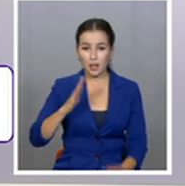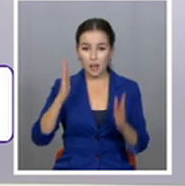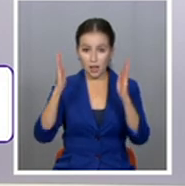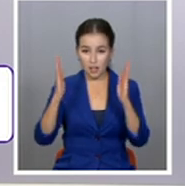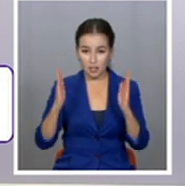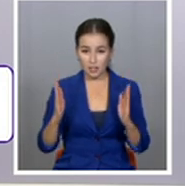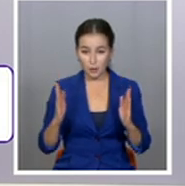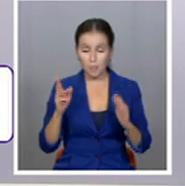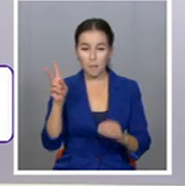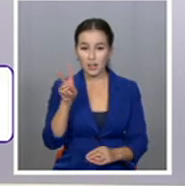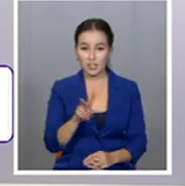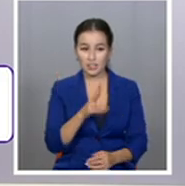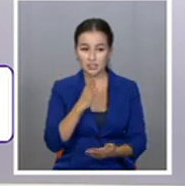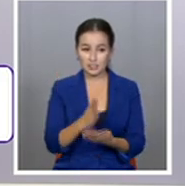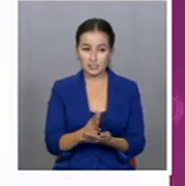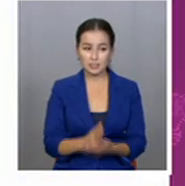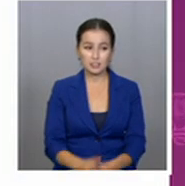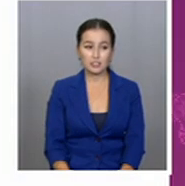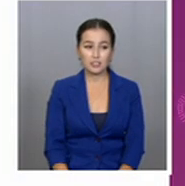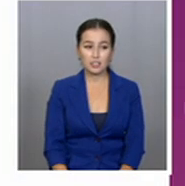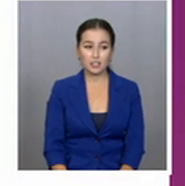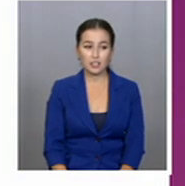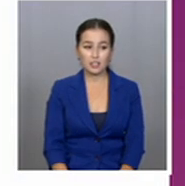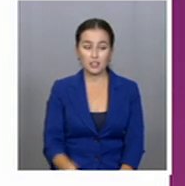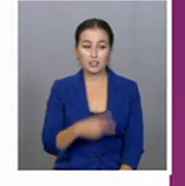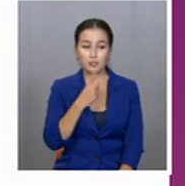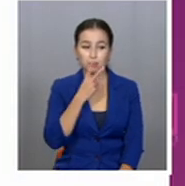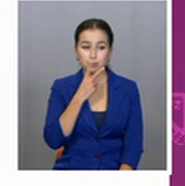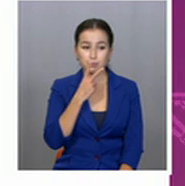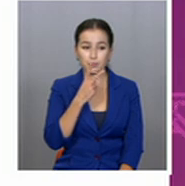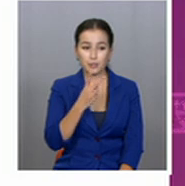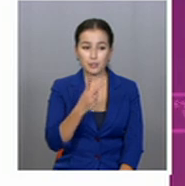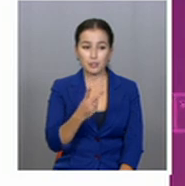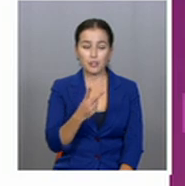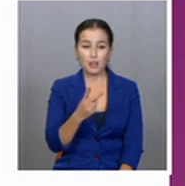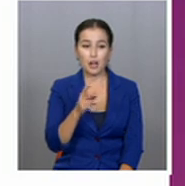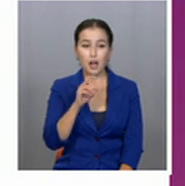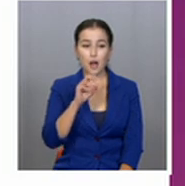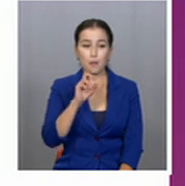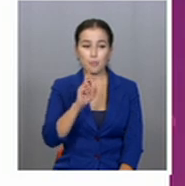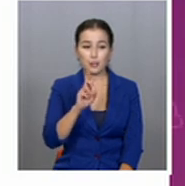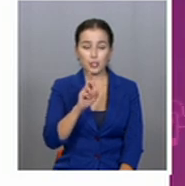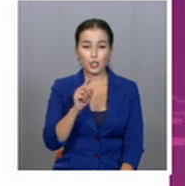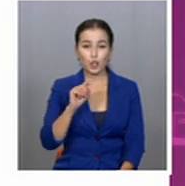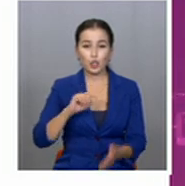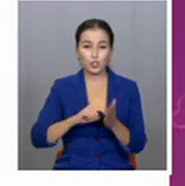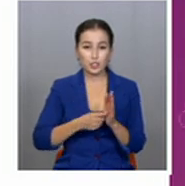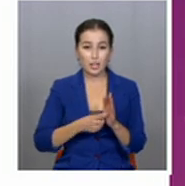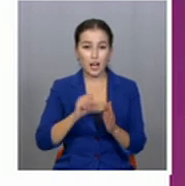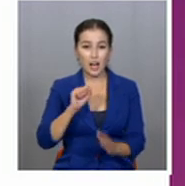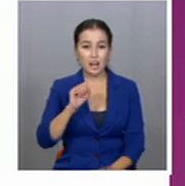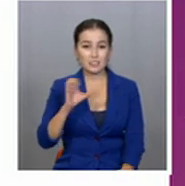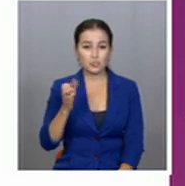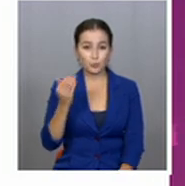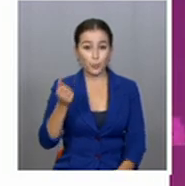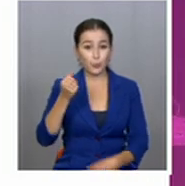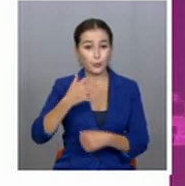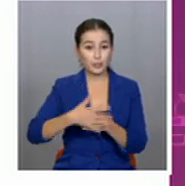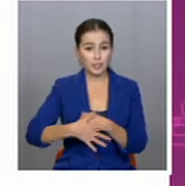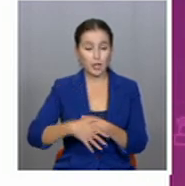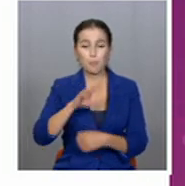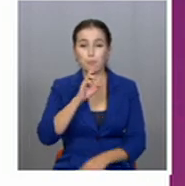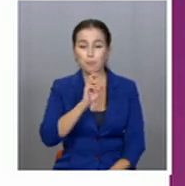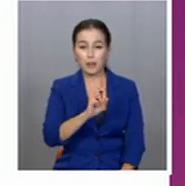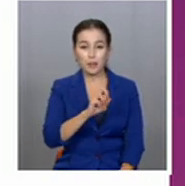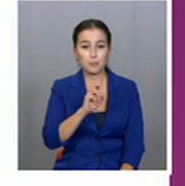С1, С параллель. Енді Б нүктесі асы кесіндісінің ортасы болғандықтан, және Б, Б1,